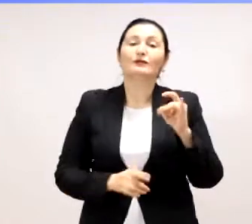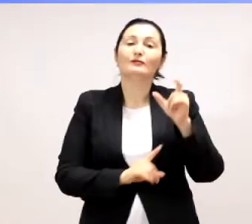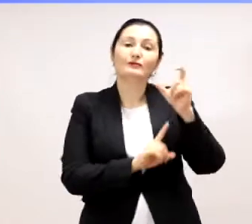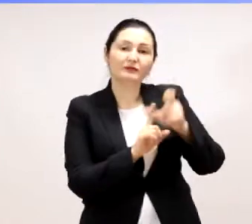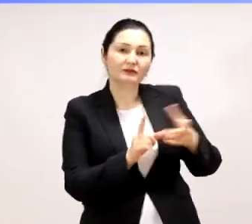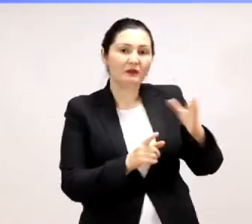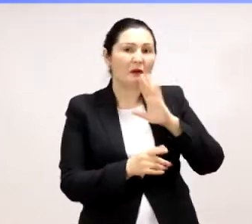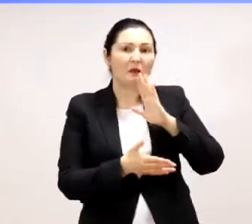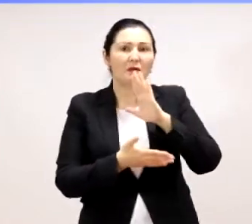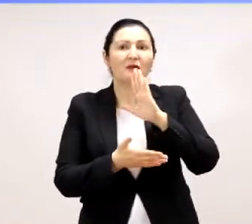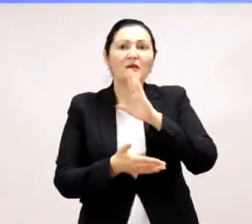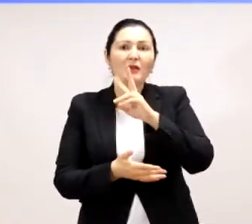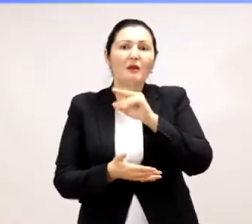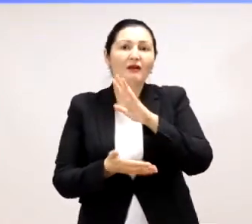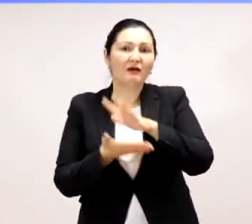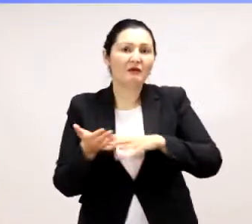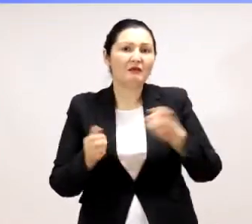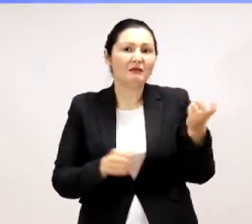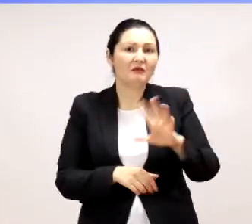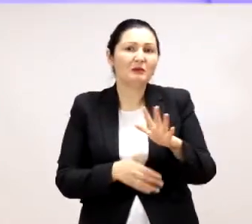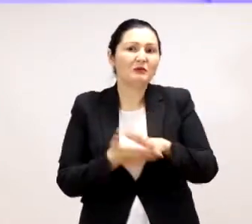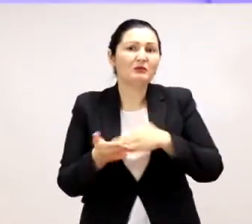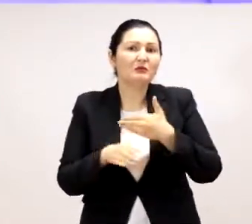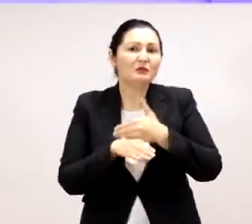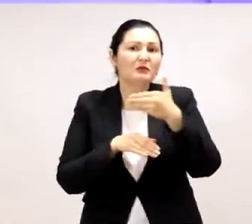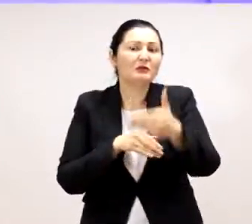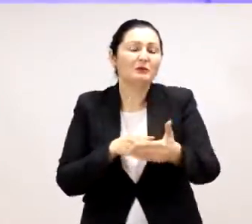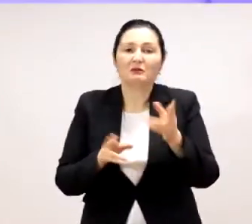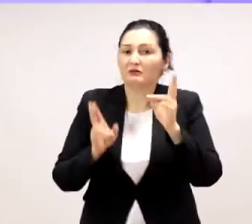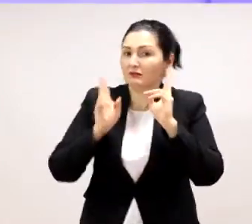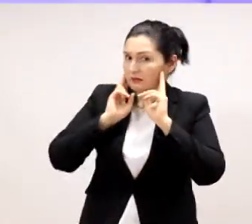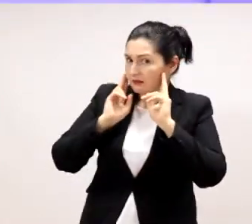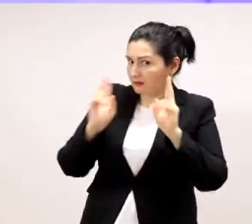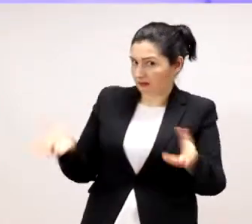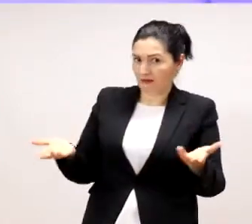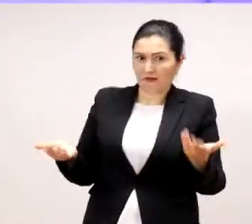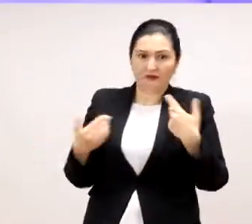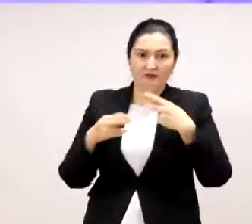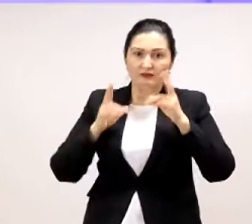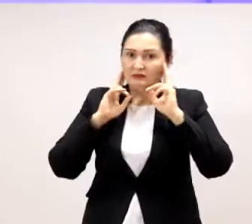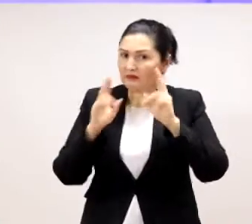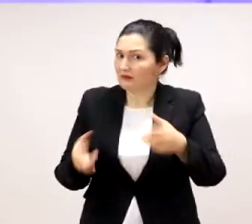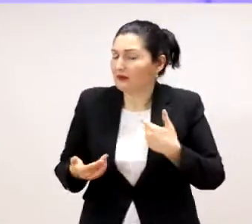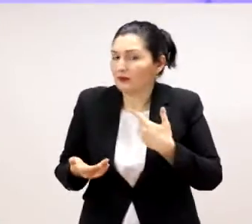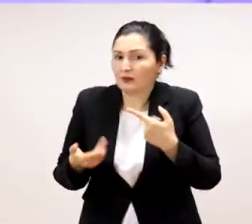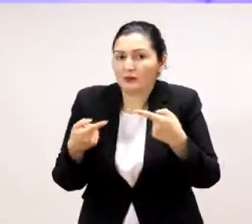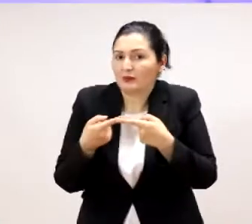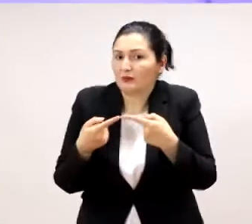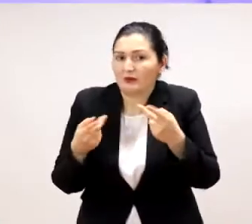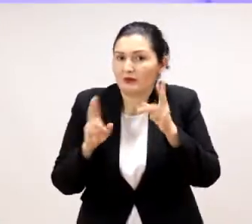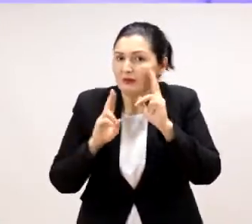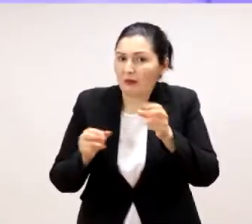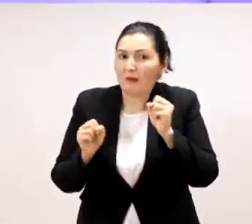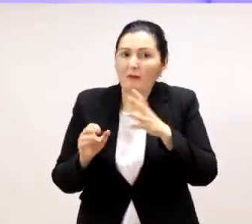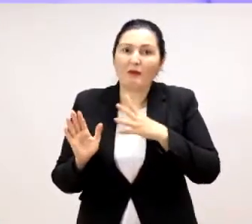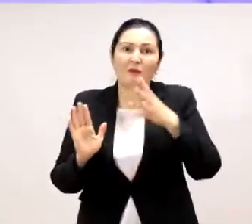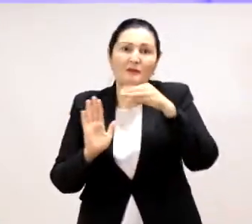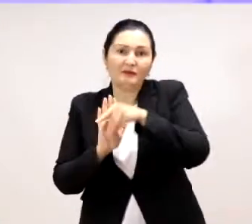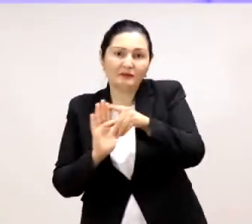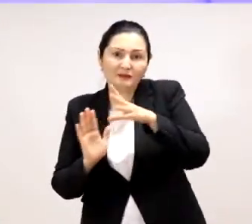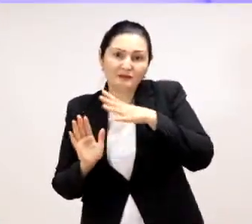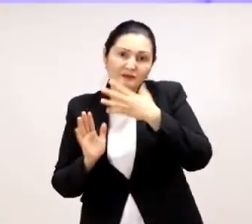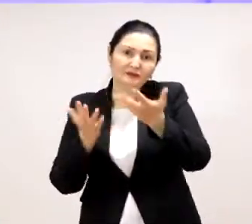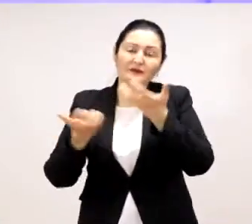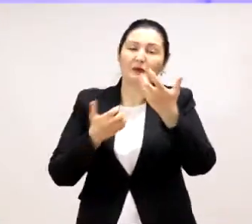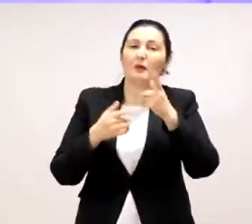چرا لولا دیر کرده استوده باشد؟ نمیدونم، راستی گپ نمیدونم، شاید او در فعالیت بیرون